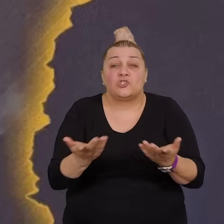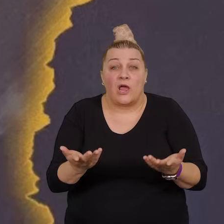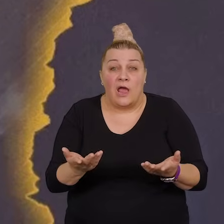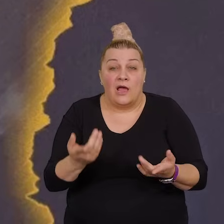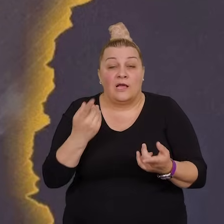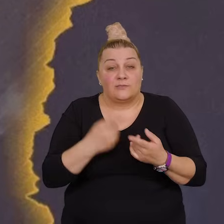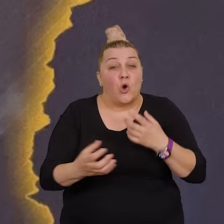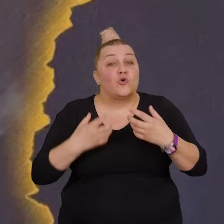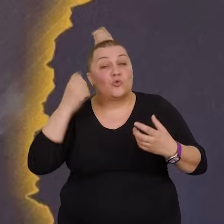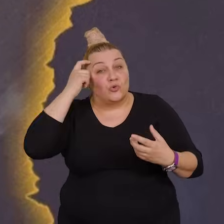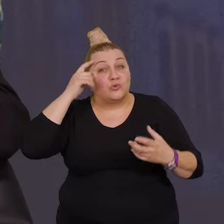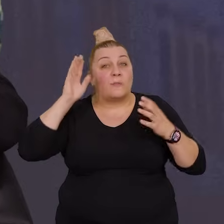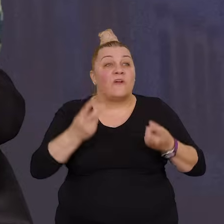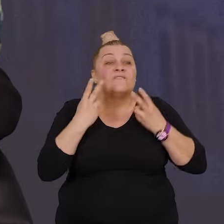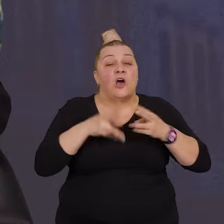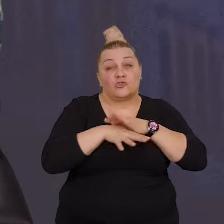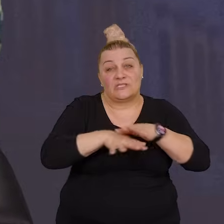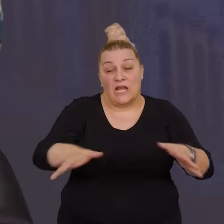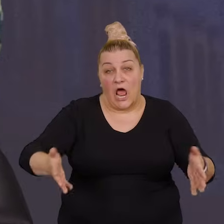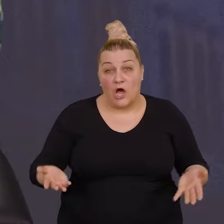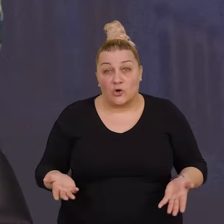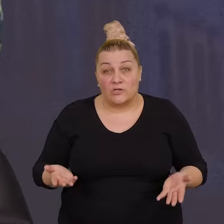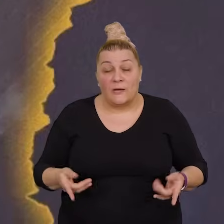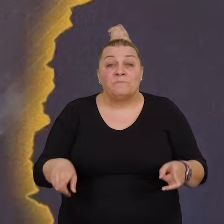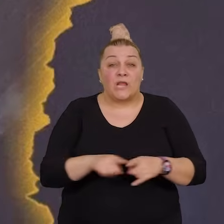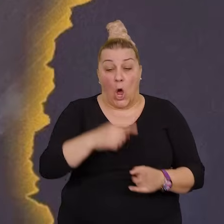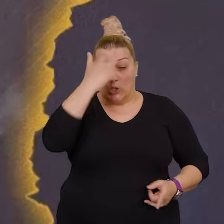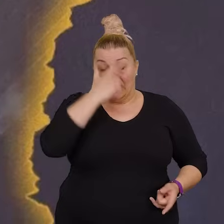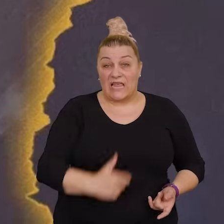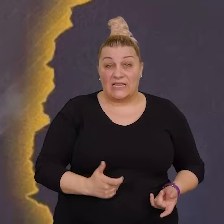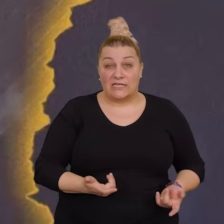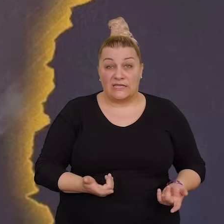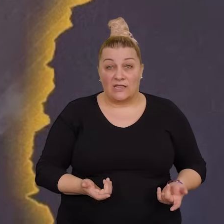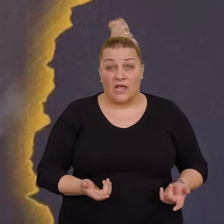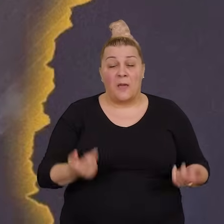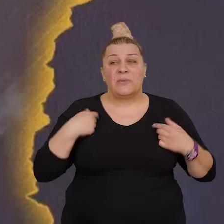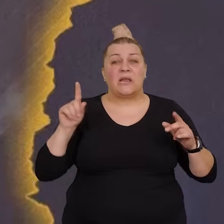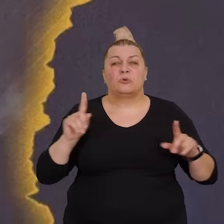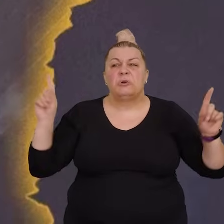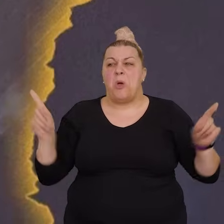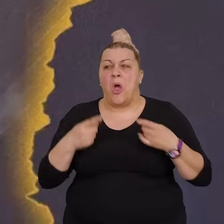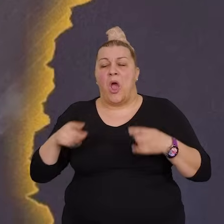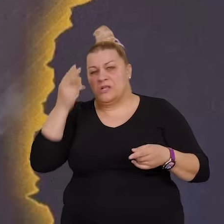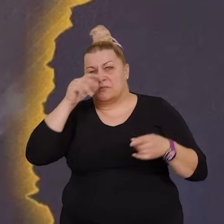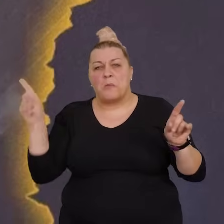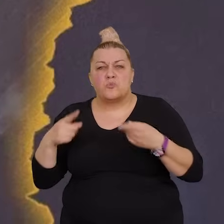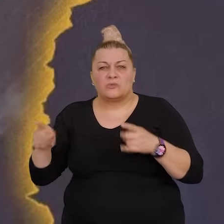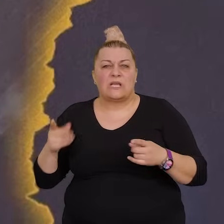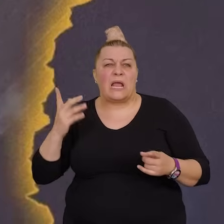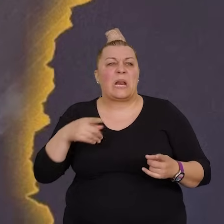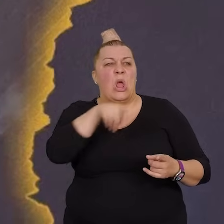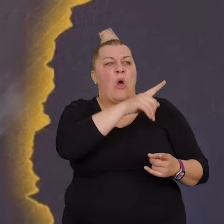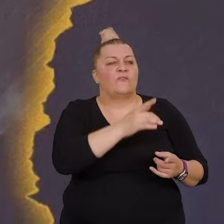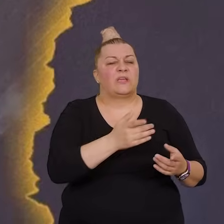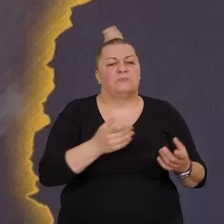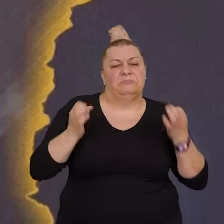kroz šta se uopće narod ostvaruje? Pa da, koji je naš identitet? Koji identitet? Pa ne ostvarujemo se mi preko cajki, pazite, ili preko nekih ovih modnih mačaka ili ne znam